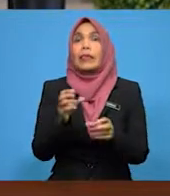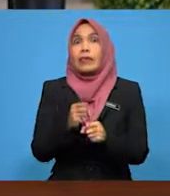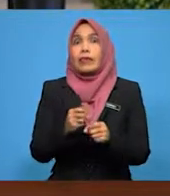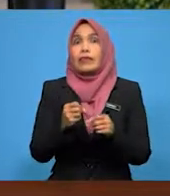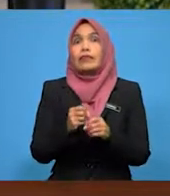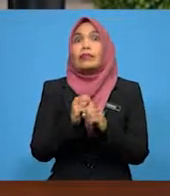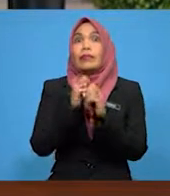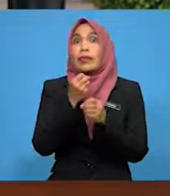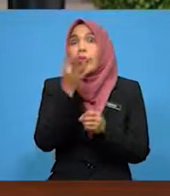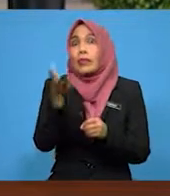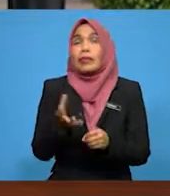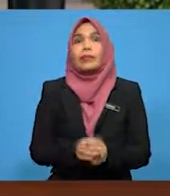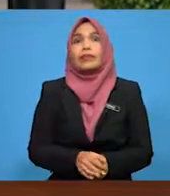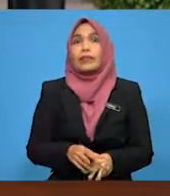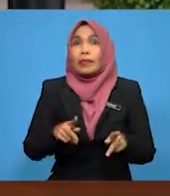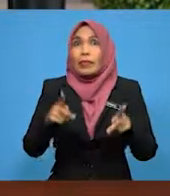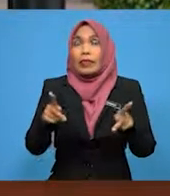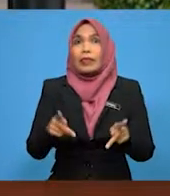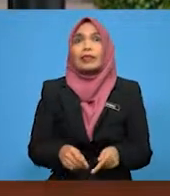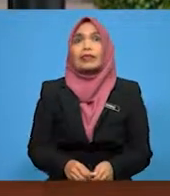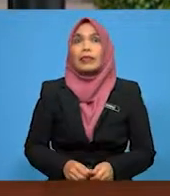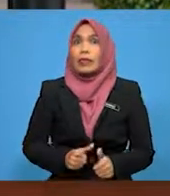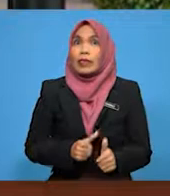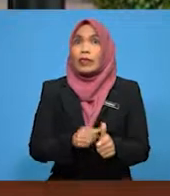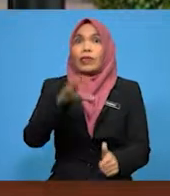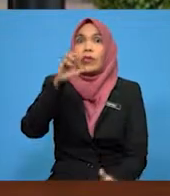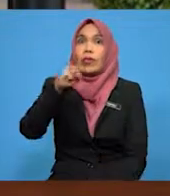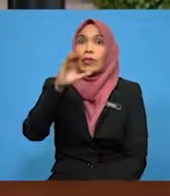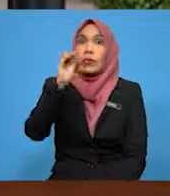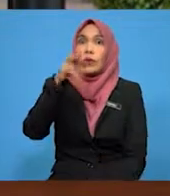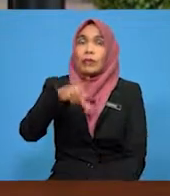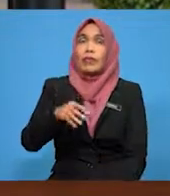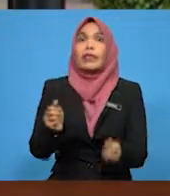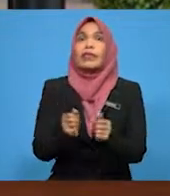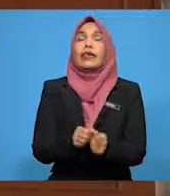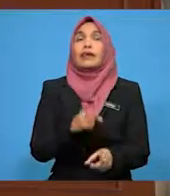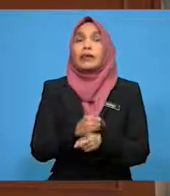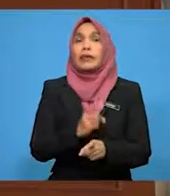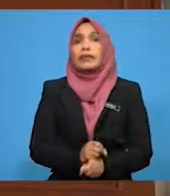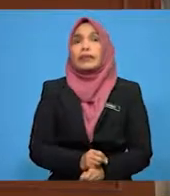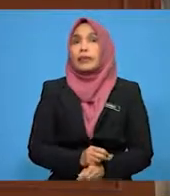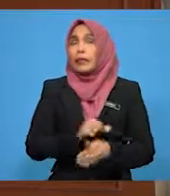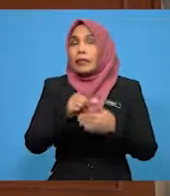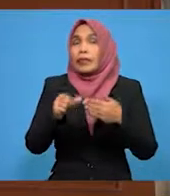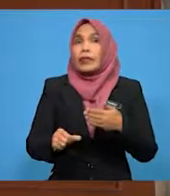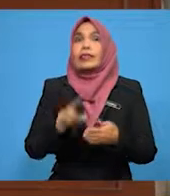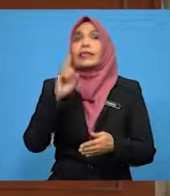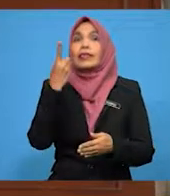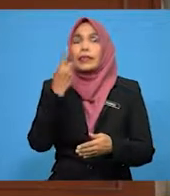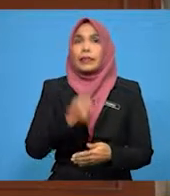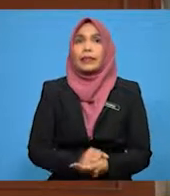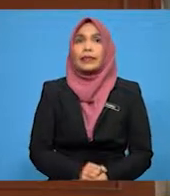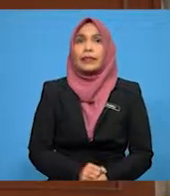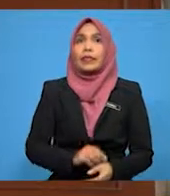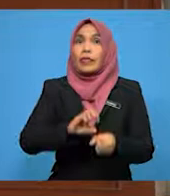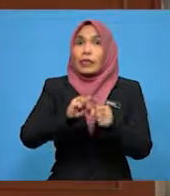menjelaskan kaedah pengendalian telur tetasan ayam mengikut SOP dengan betul. Sekian sahaja pembelajaran pada